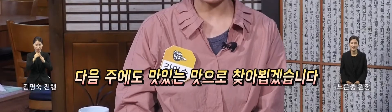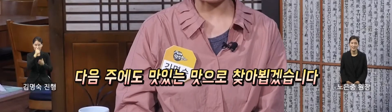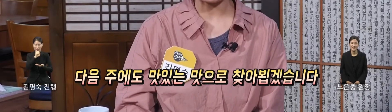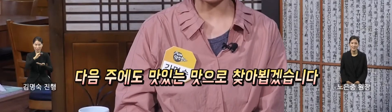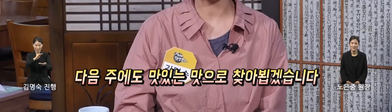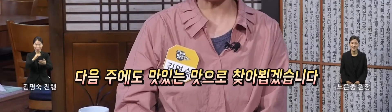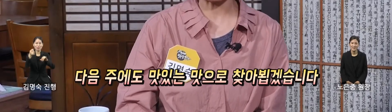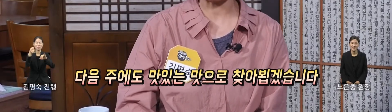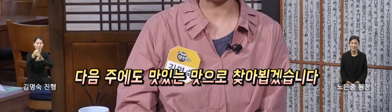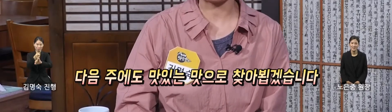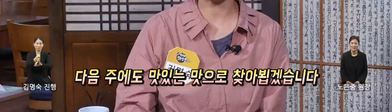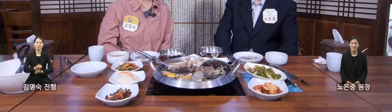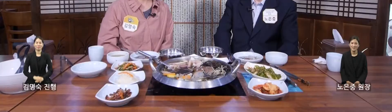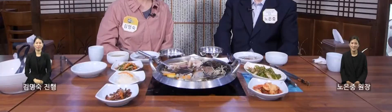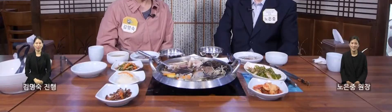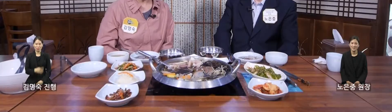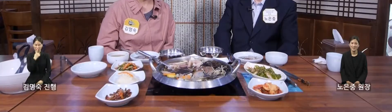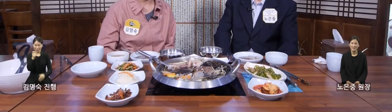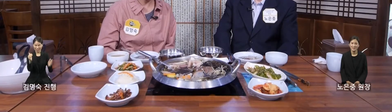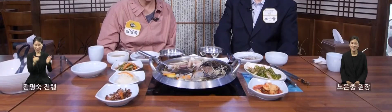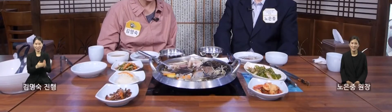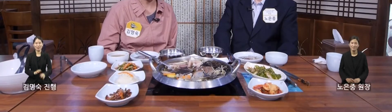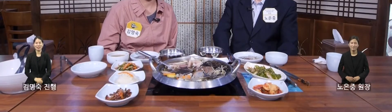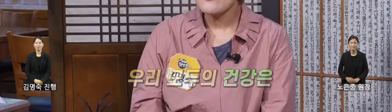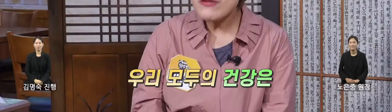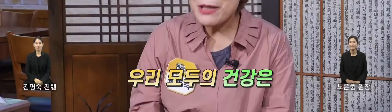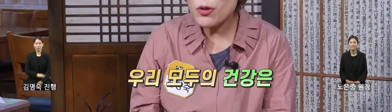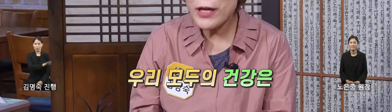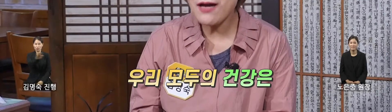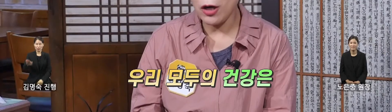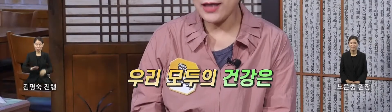여러분들을 찾아뵐 것을 약속드리면서 멋지게 마무리하도록 하겠습니다.